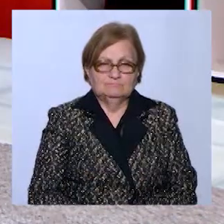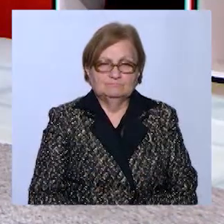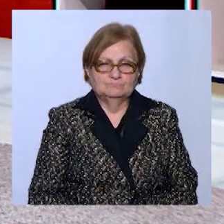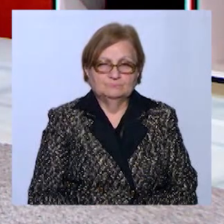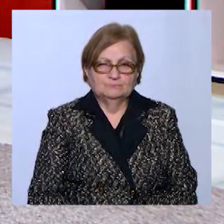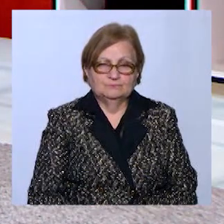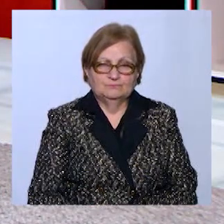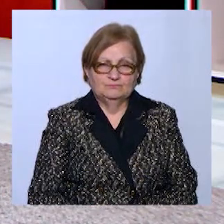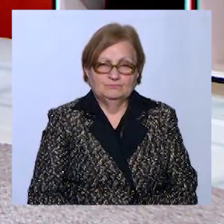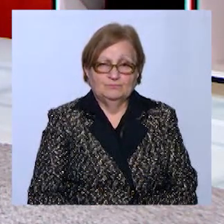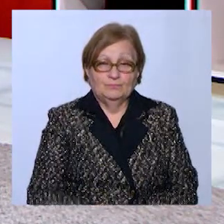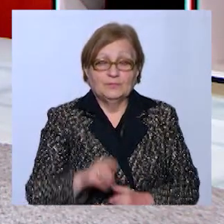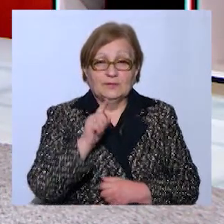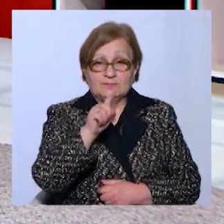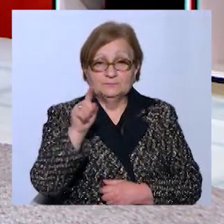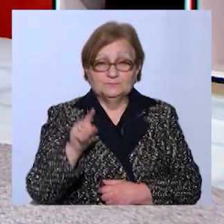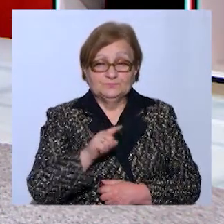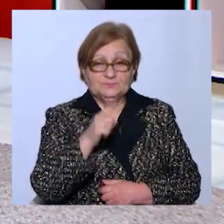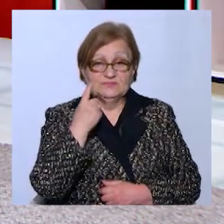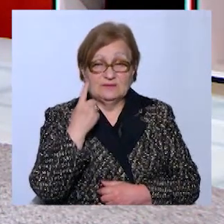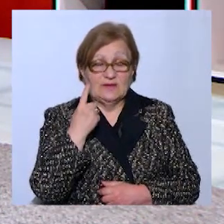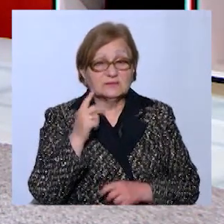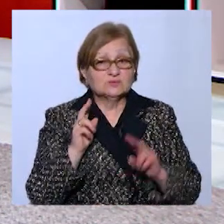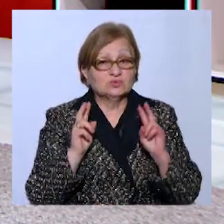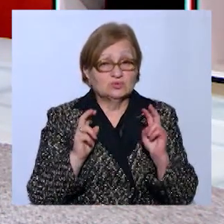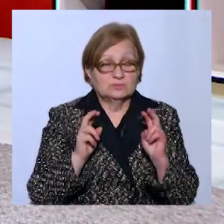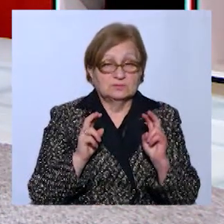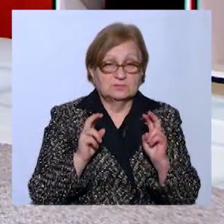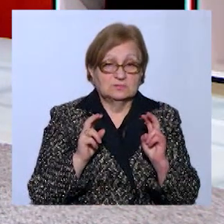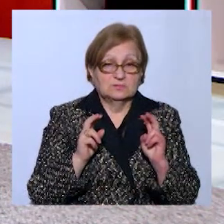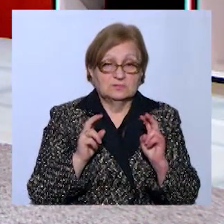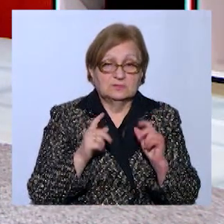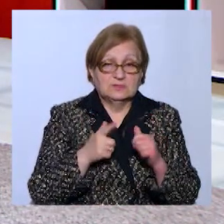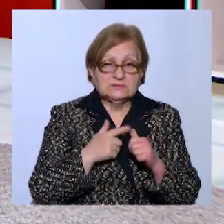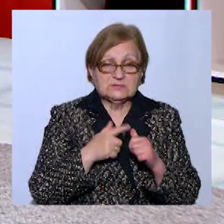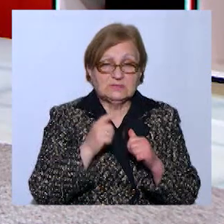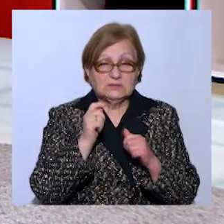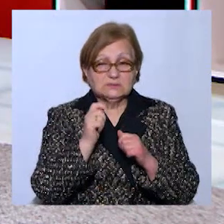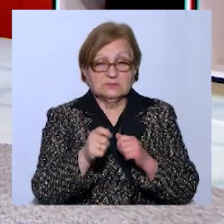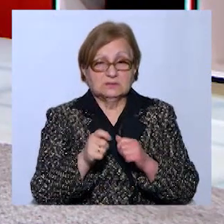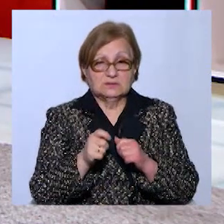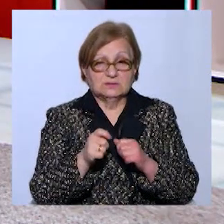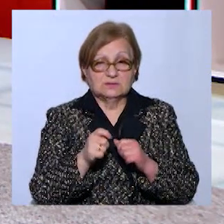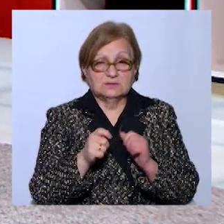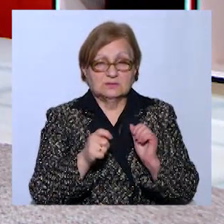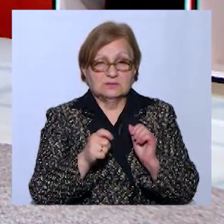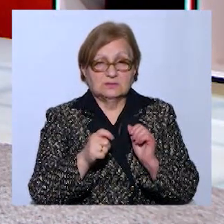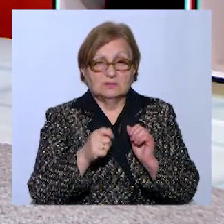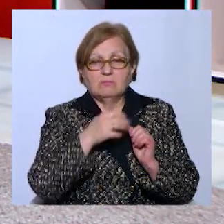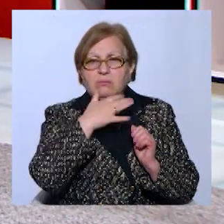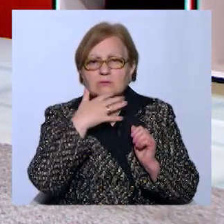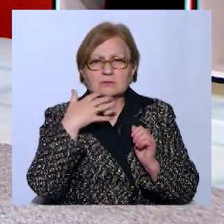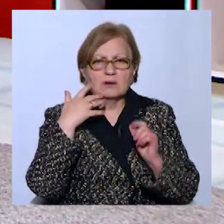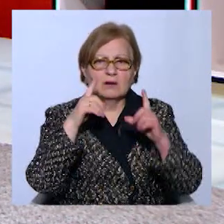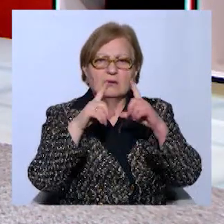სწორედ ერთ-ერთი ნიშანი სამკუთხედების, მოწეს დალაგების, სახელის დარქმევისა. ეს უამრავი სამკუთხედი,